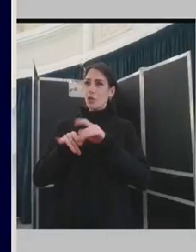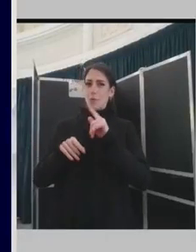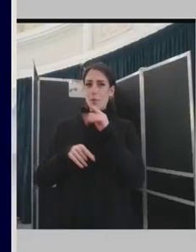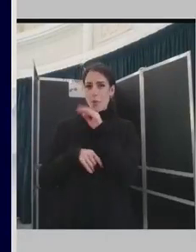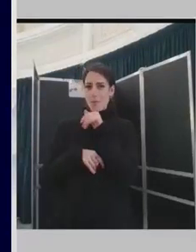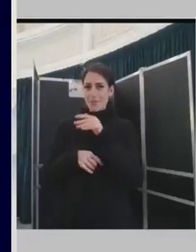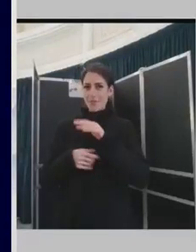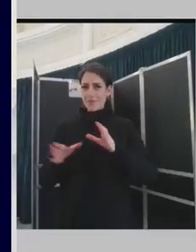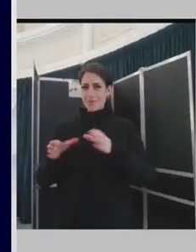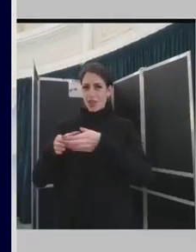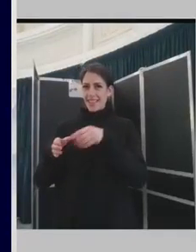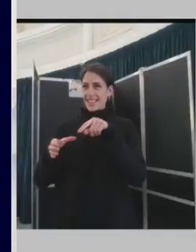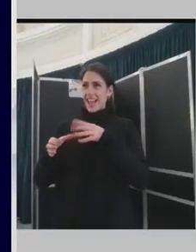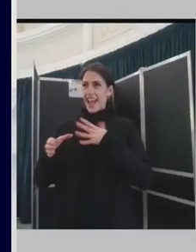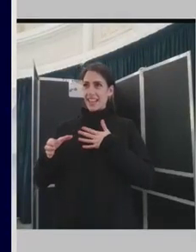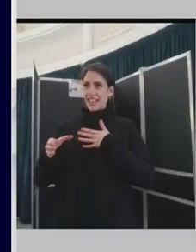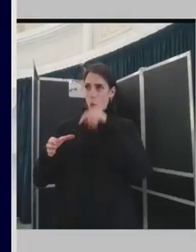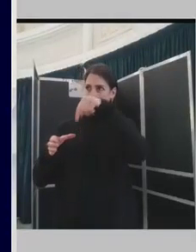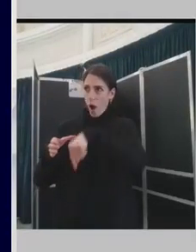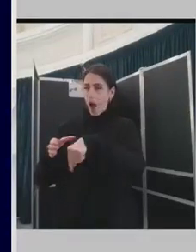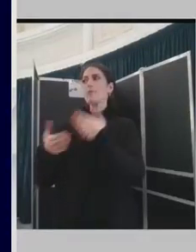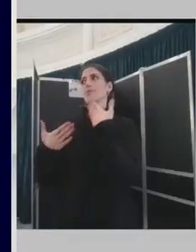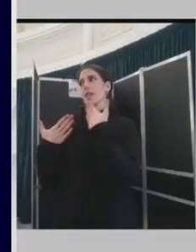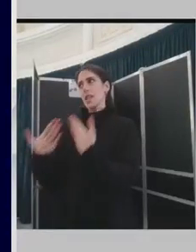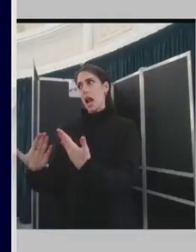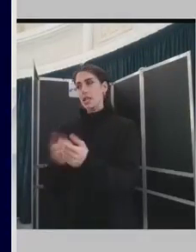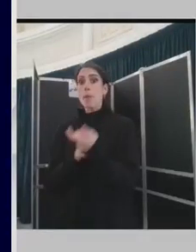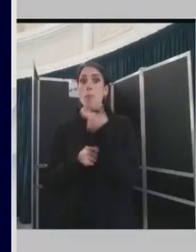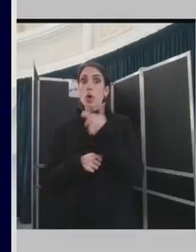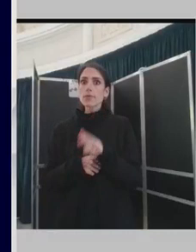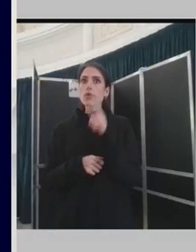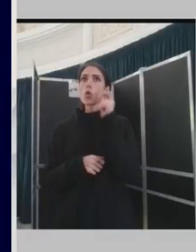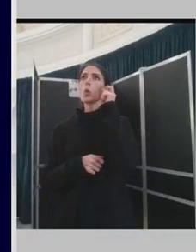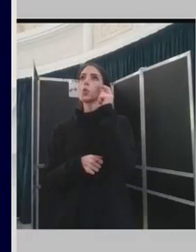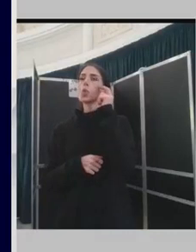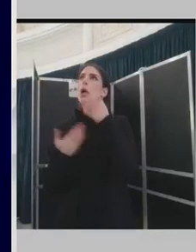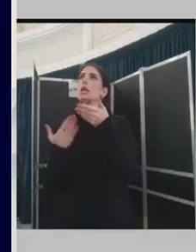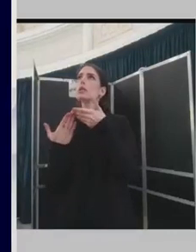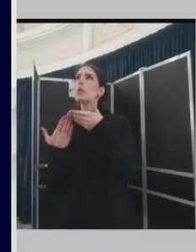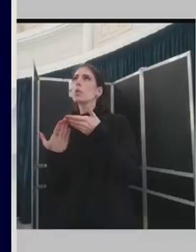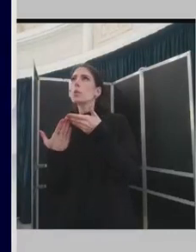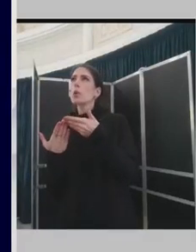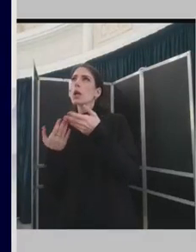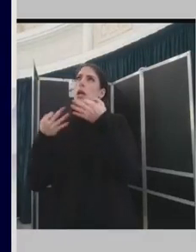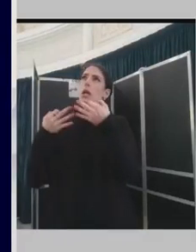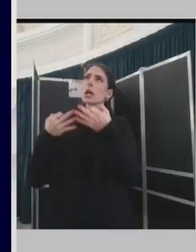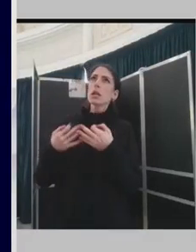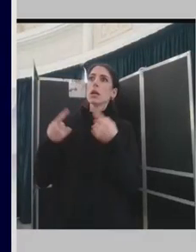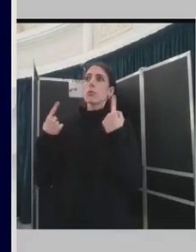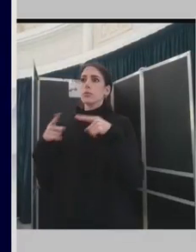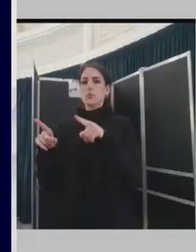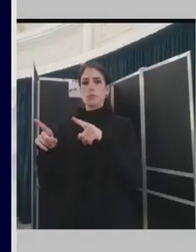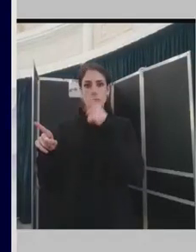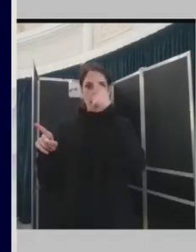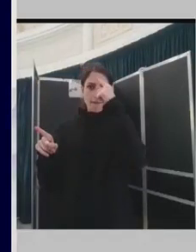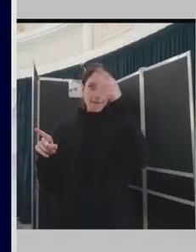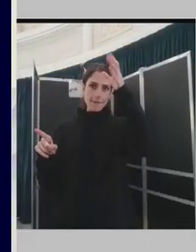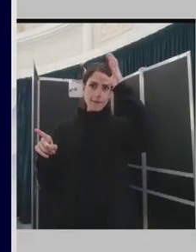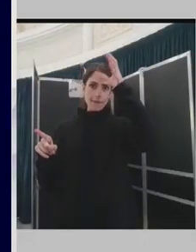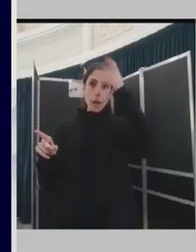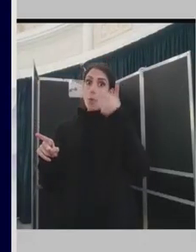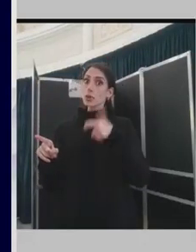sicurezza e del soccorso ne sanno molto più di me, perché hanno fatto dei corsi specifici,